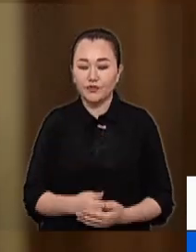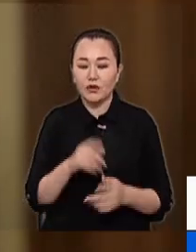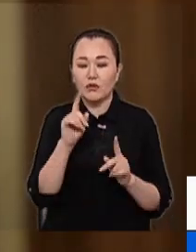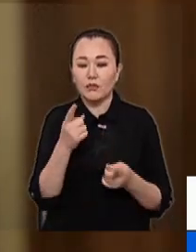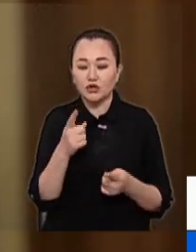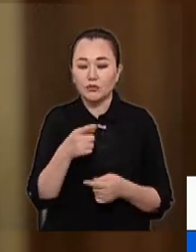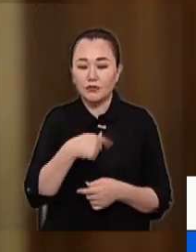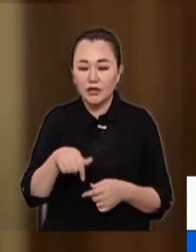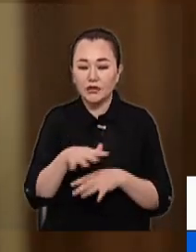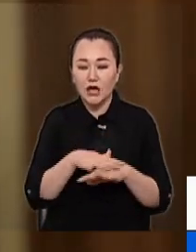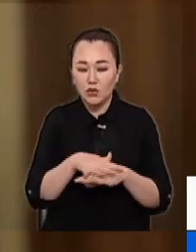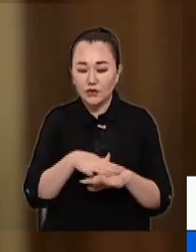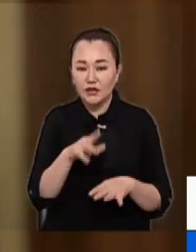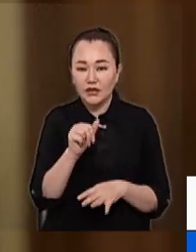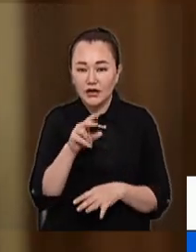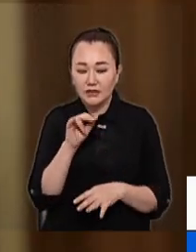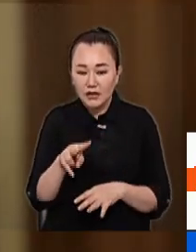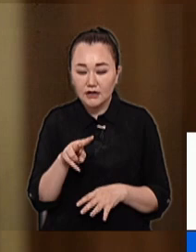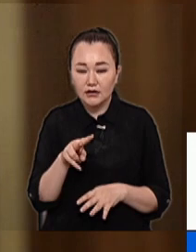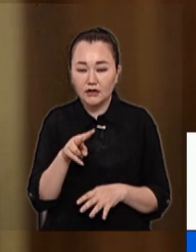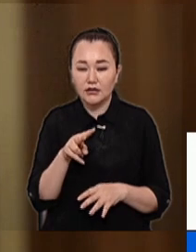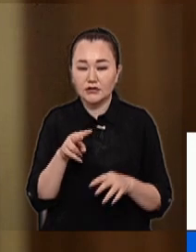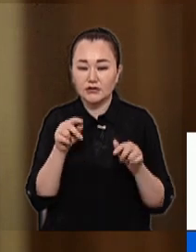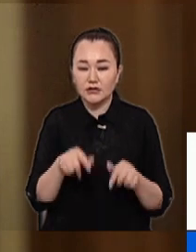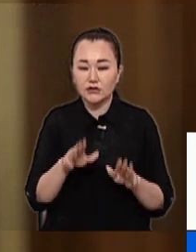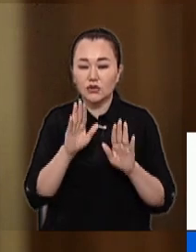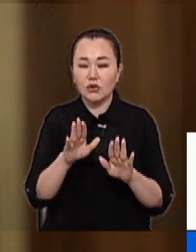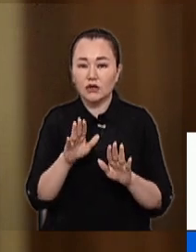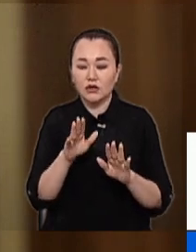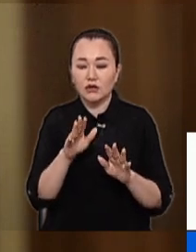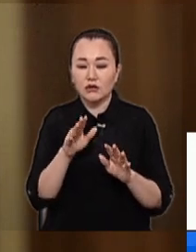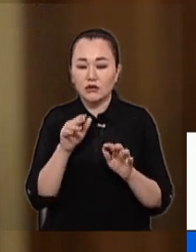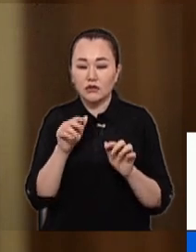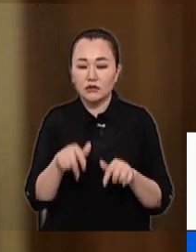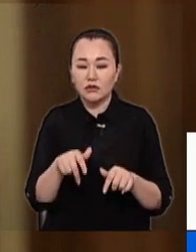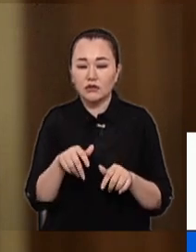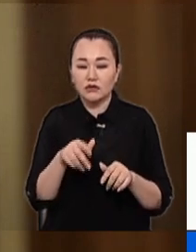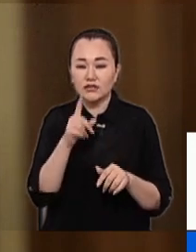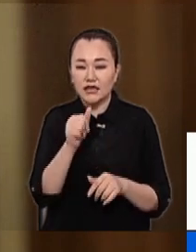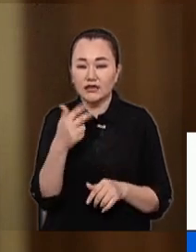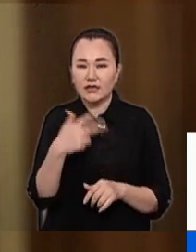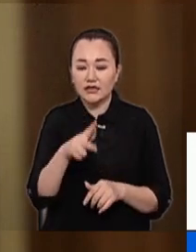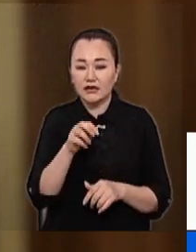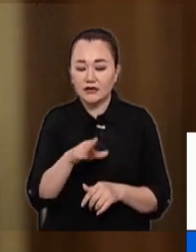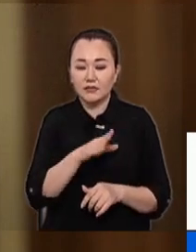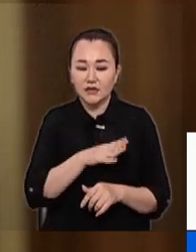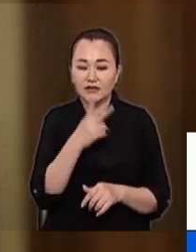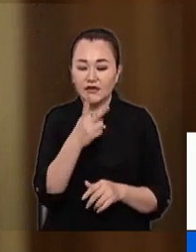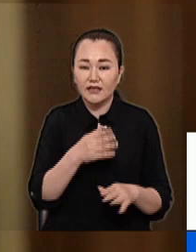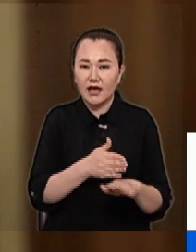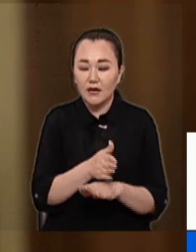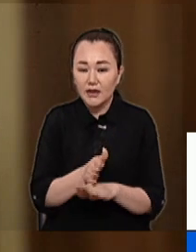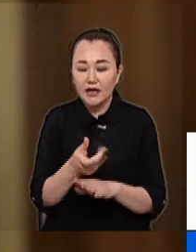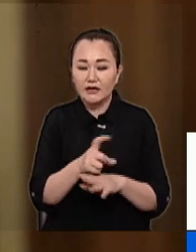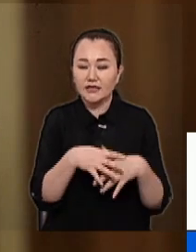мы народный канал? То есть здесь не только... За 30 лет было две направления.